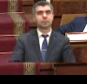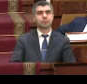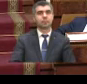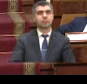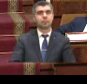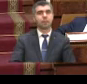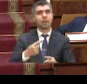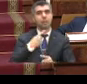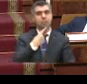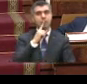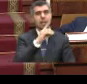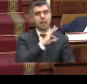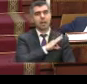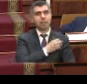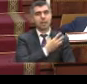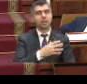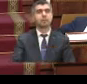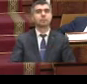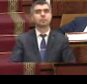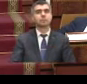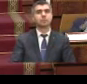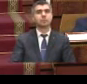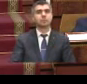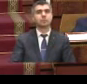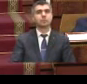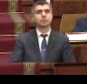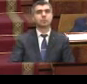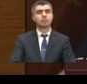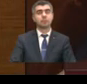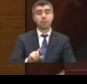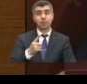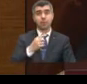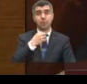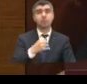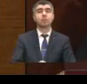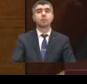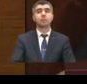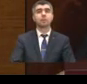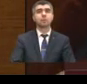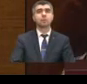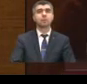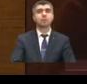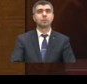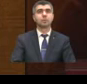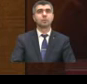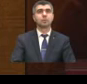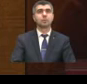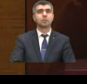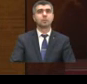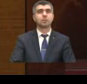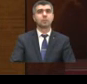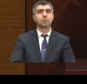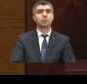بسم الله الرحمن الرحيم. غير بدايه كاين السيد الرئيس واحد قبل ما يبدا التوقيت، غير بين